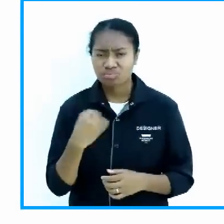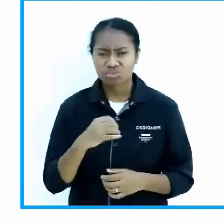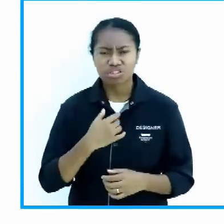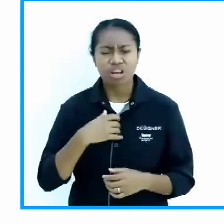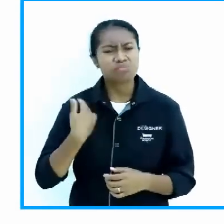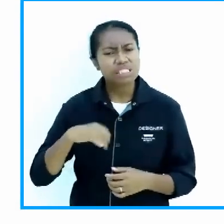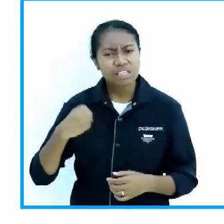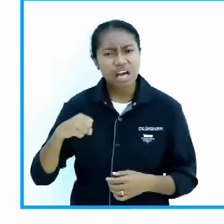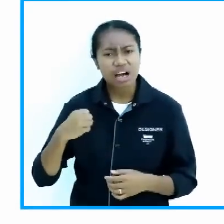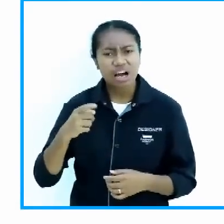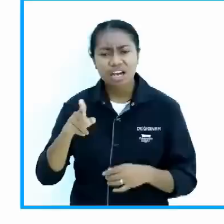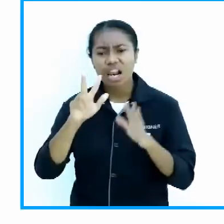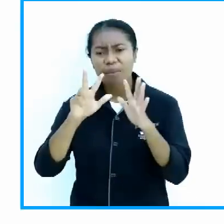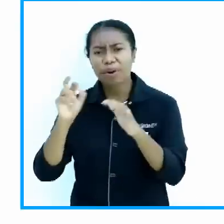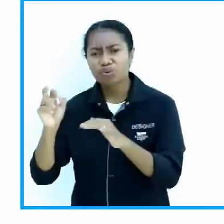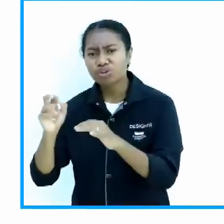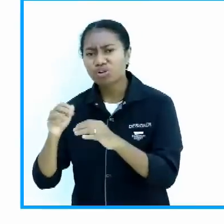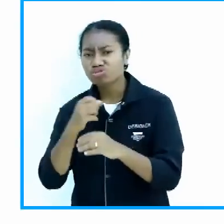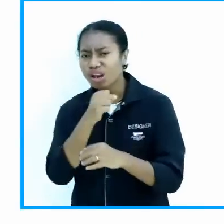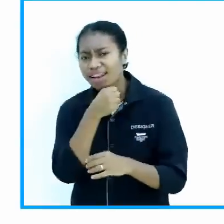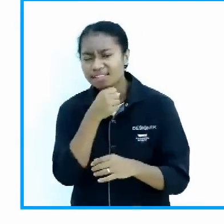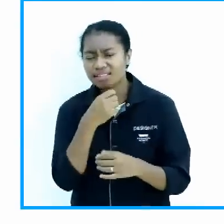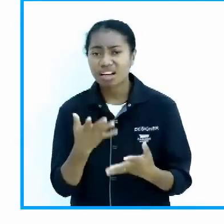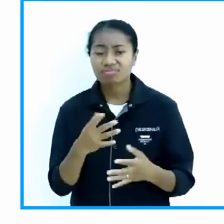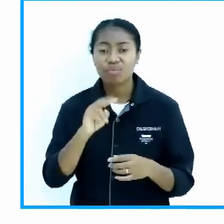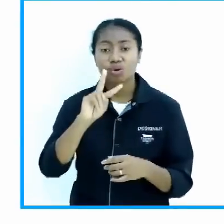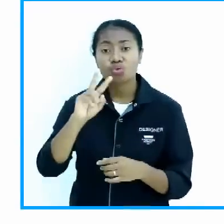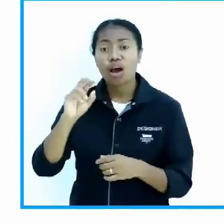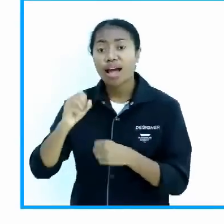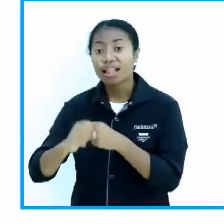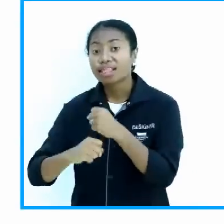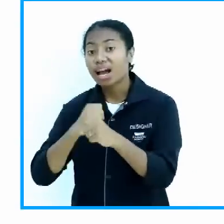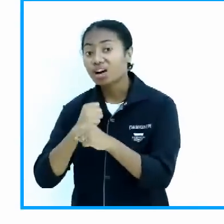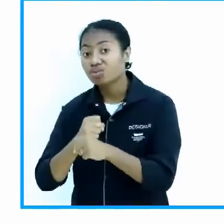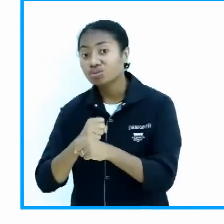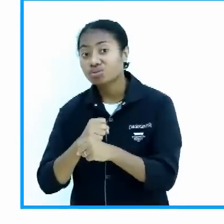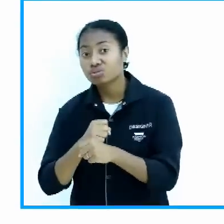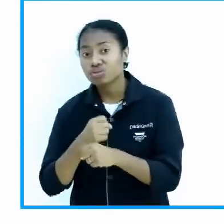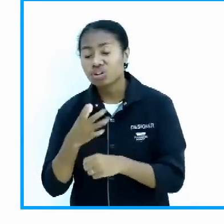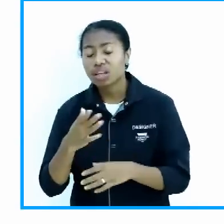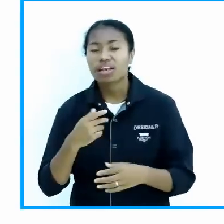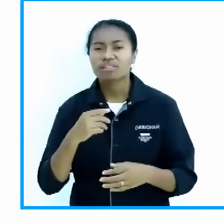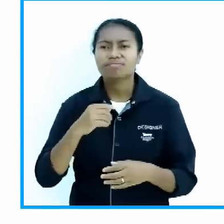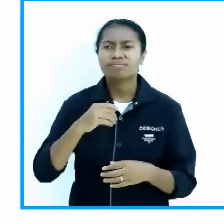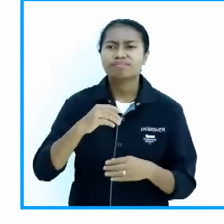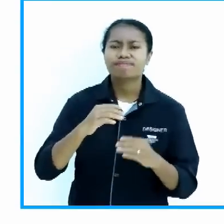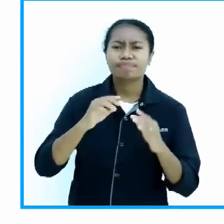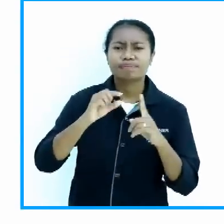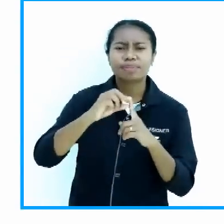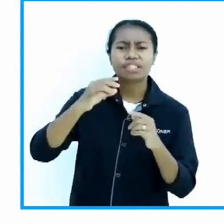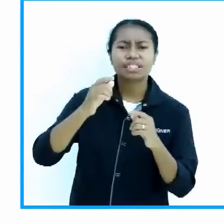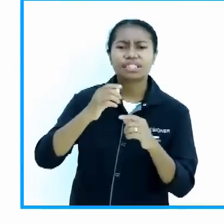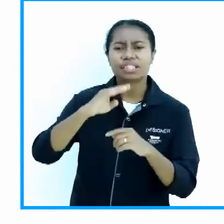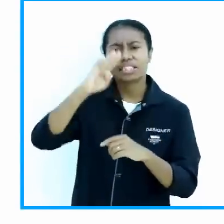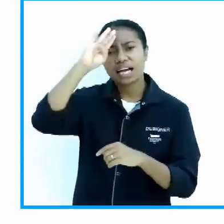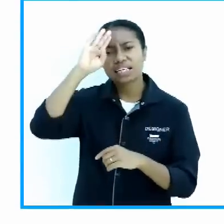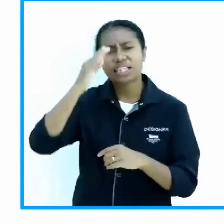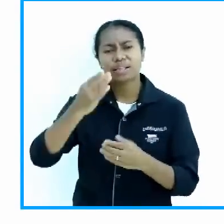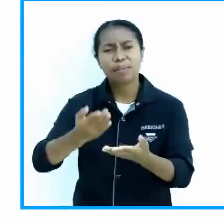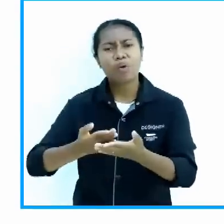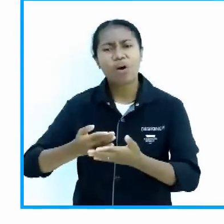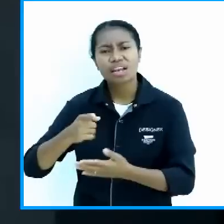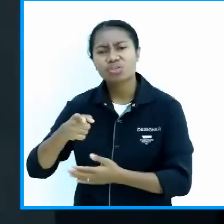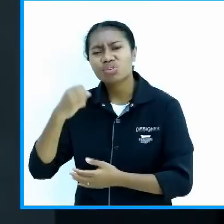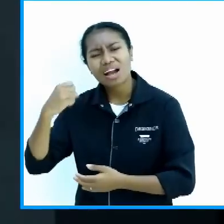divaksin. Kemudian berikutnya orang-orang yang punya penyakit bawaan, mau hipertensi, sakit jantung, atau mungkin dia punya kanker, tidak